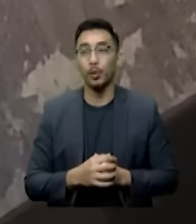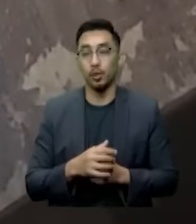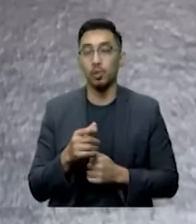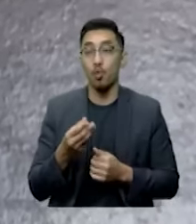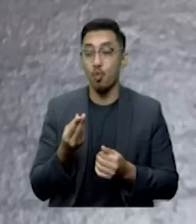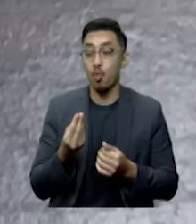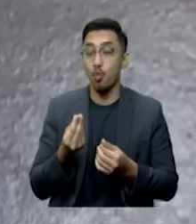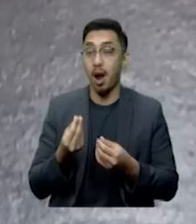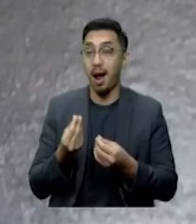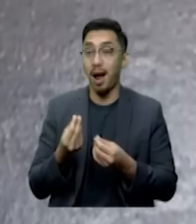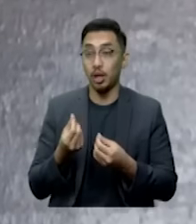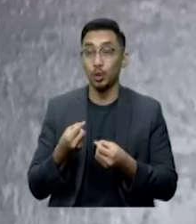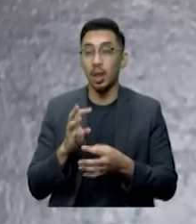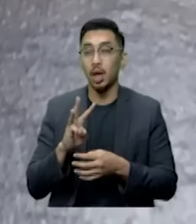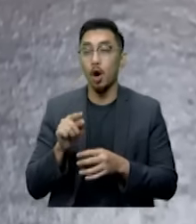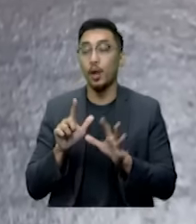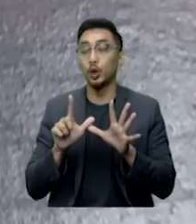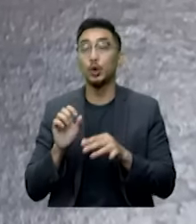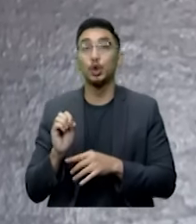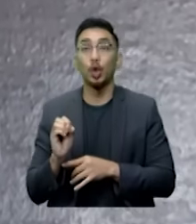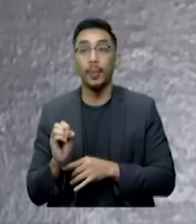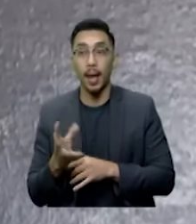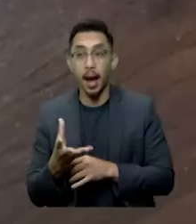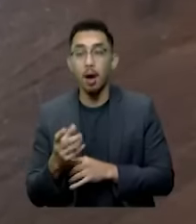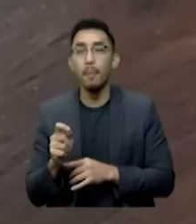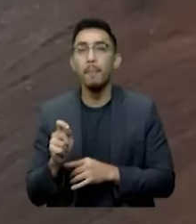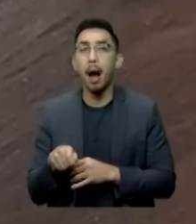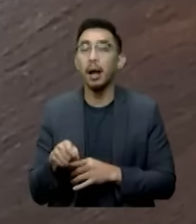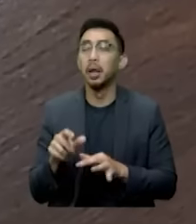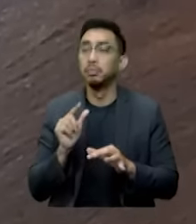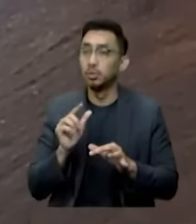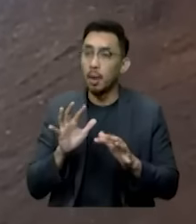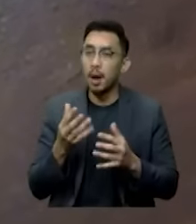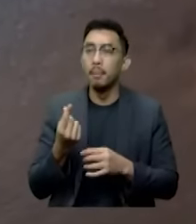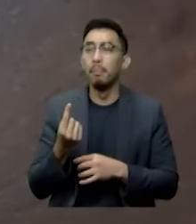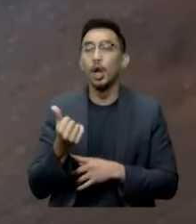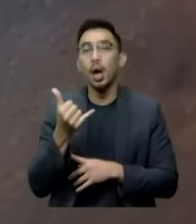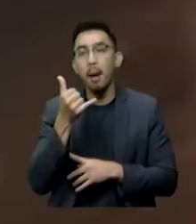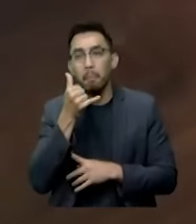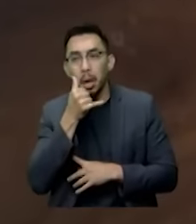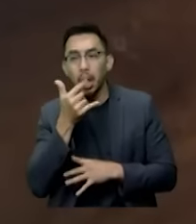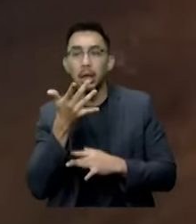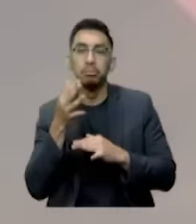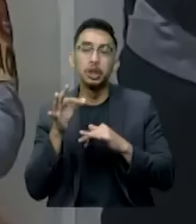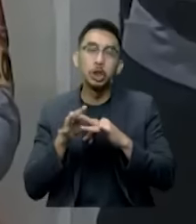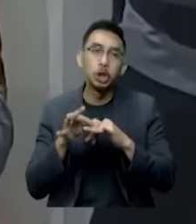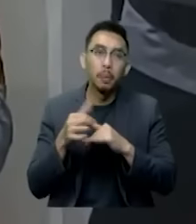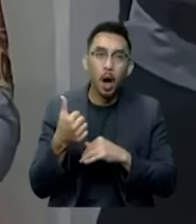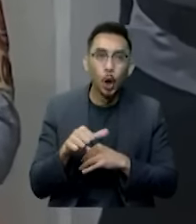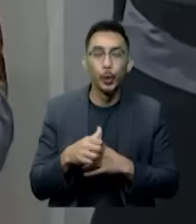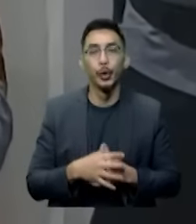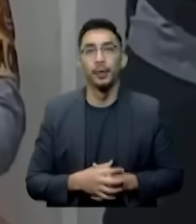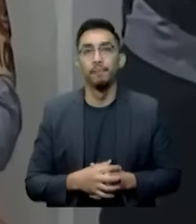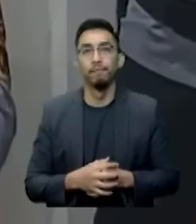sekitar 3,7 juta rupiah digunakan pelaku diantaranya untuk membeli handphone dan cincin. Menjual